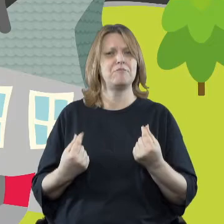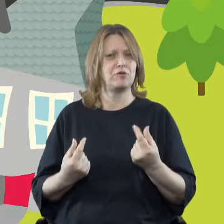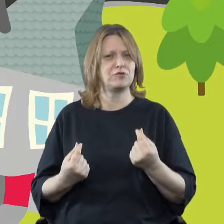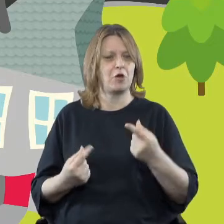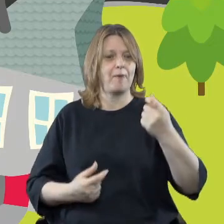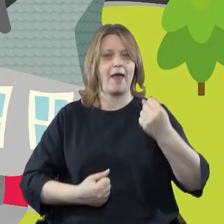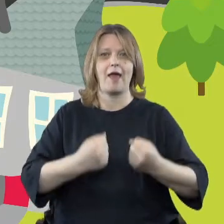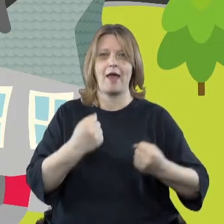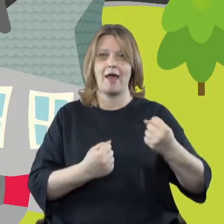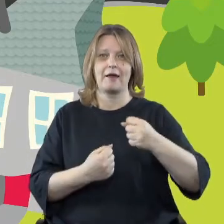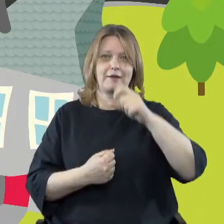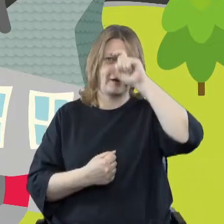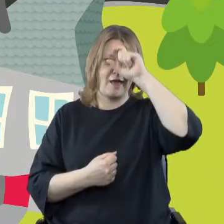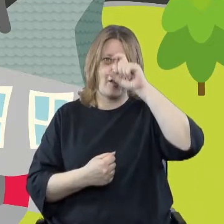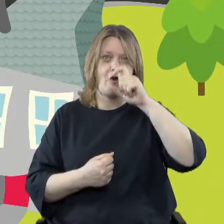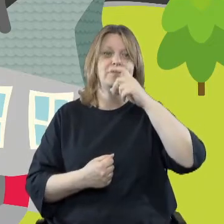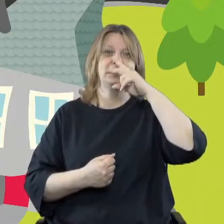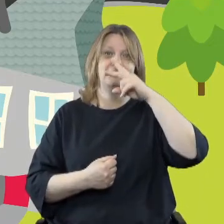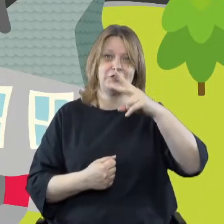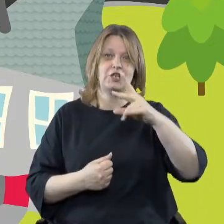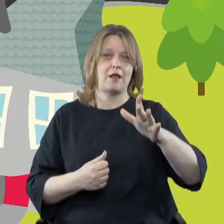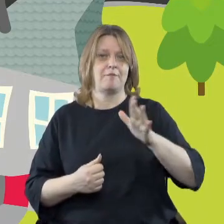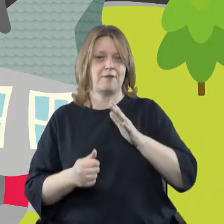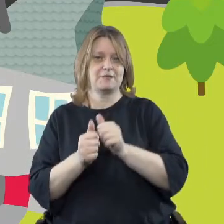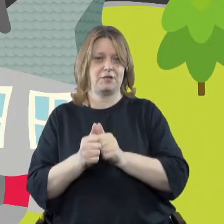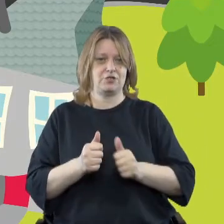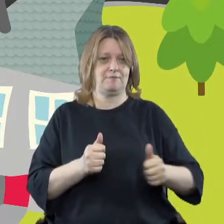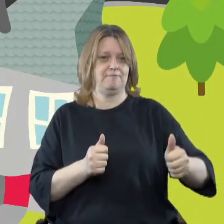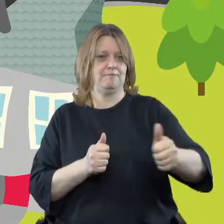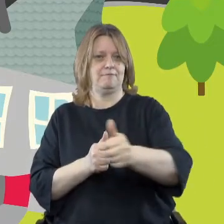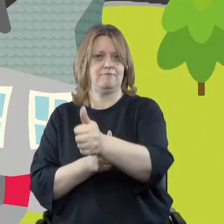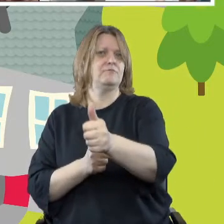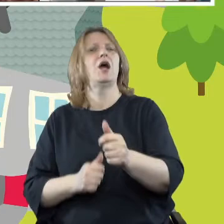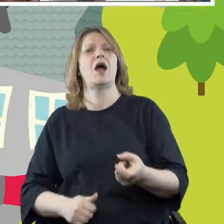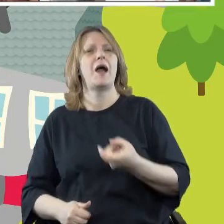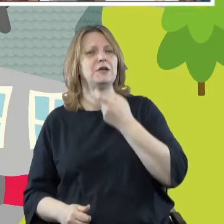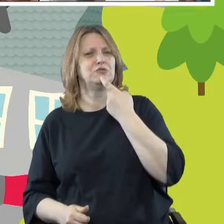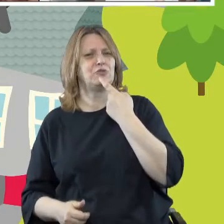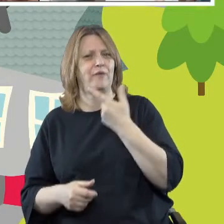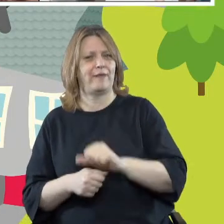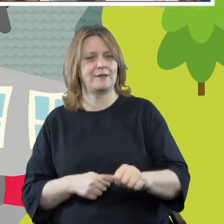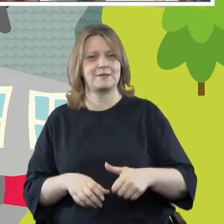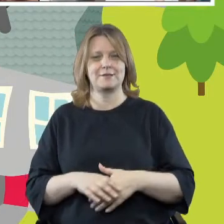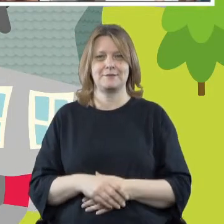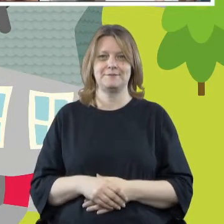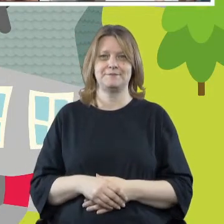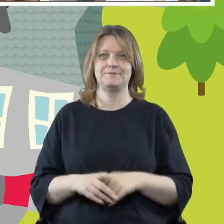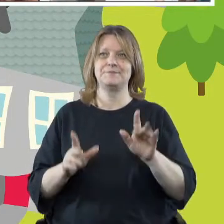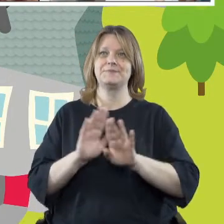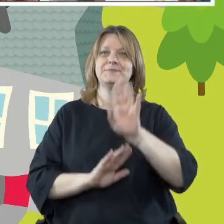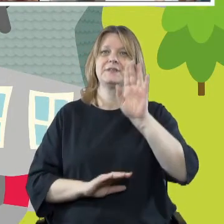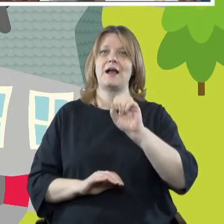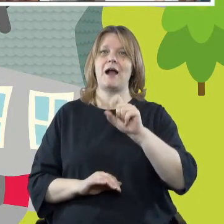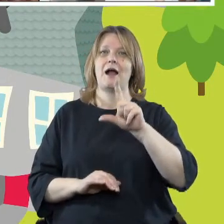i bezpiecznie ominęli. Cóż to takiego jest? No, zgłasza się Alex.